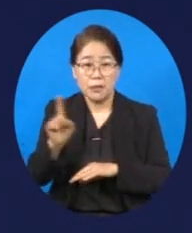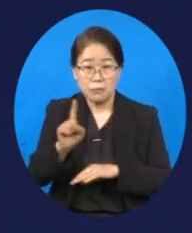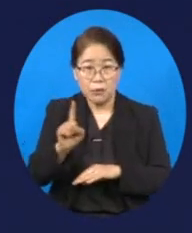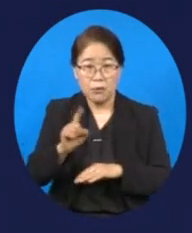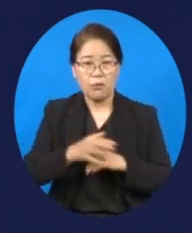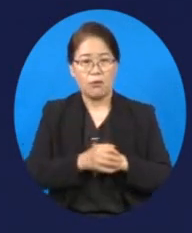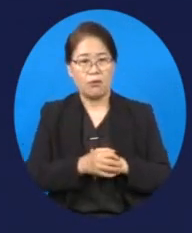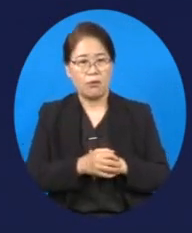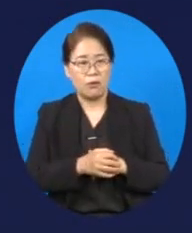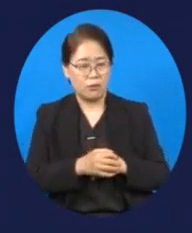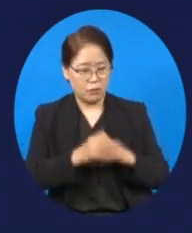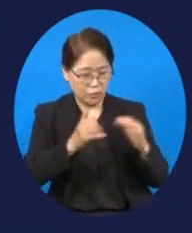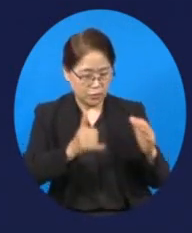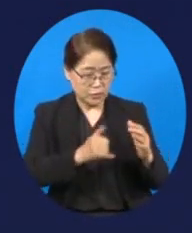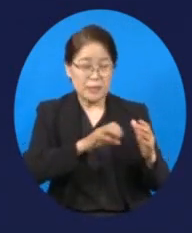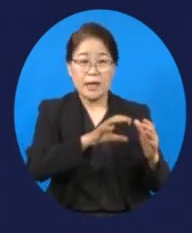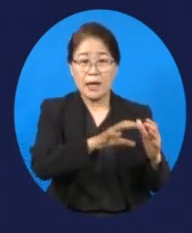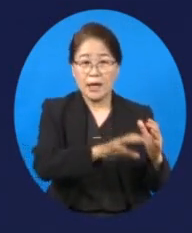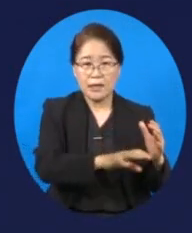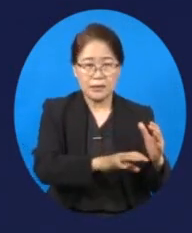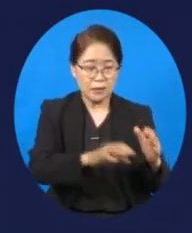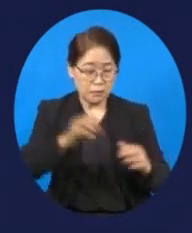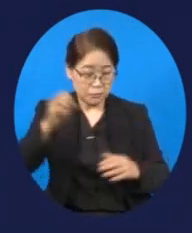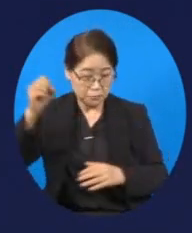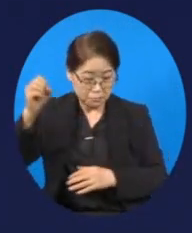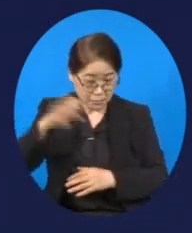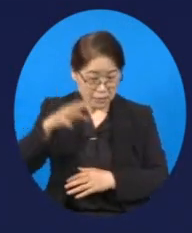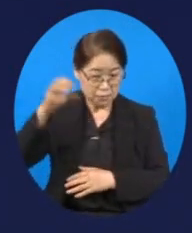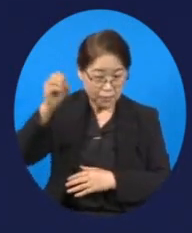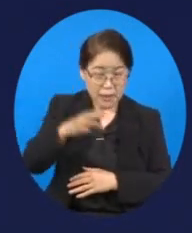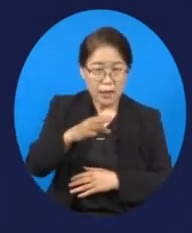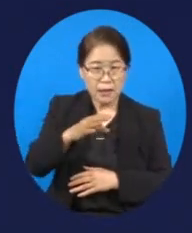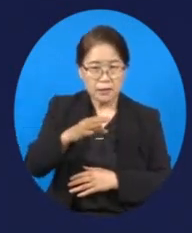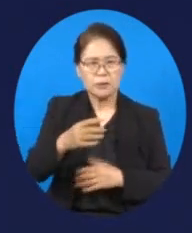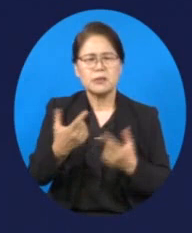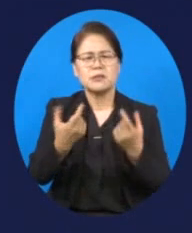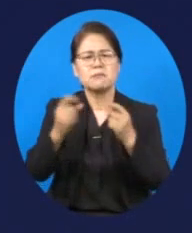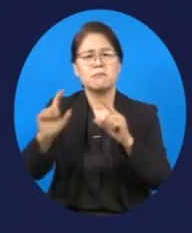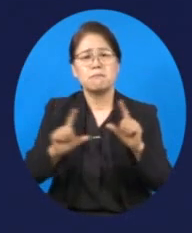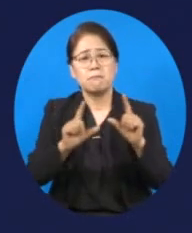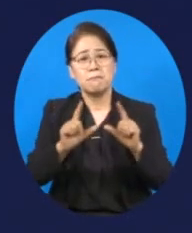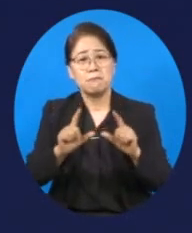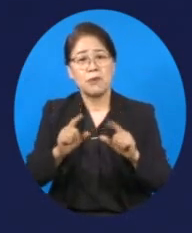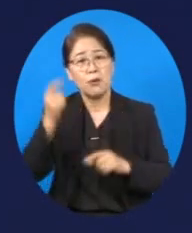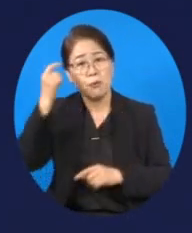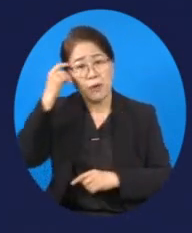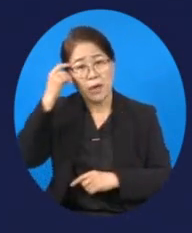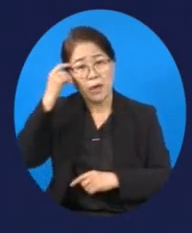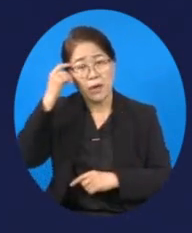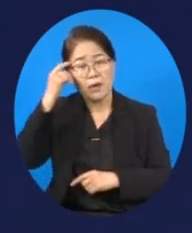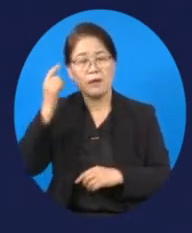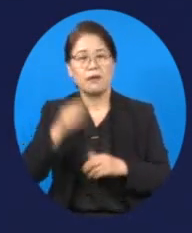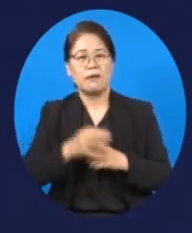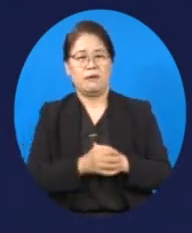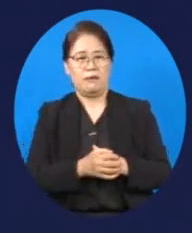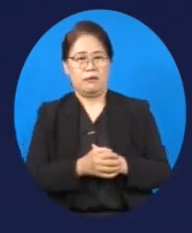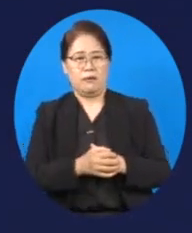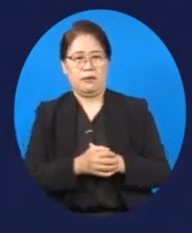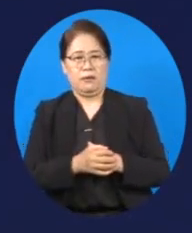우리는이 세상에서 빛을 바라는 자로 살아야 될까요 그것은